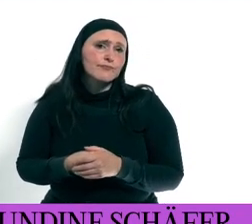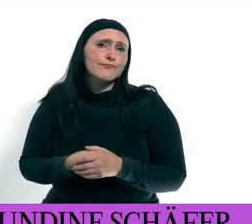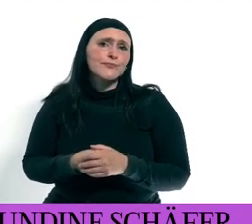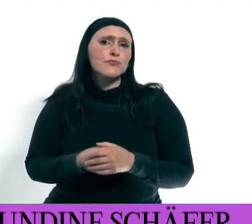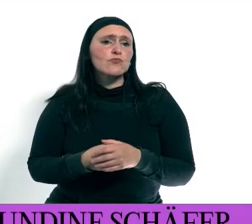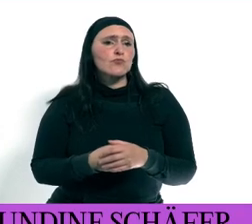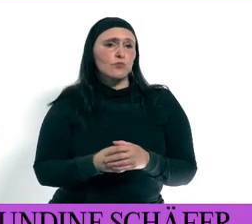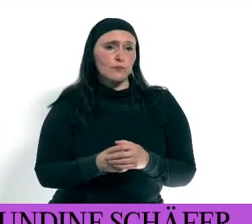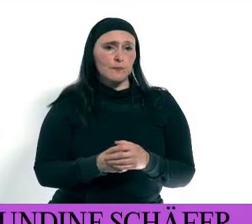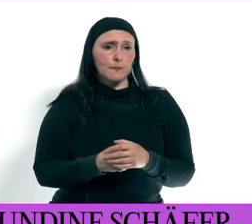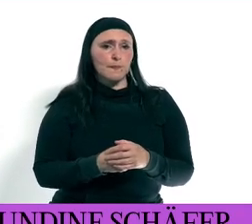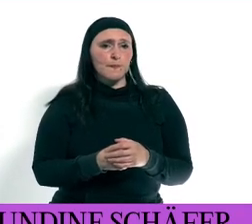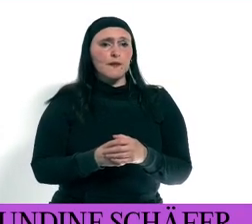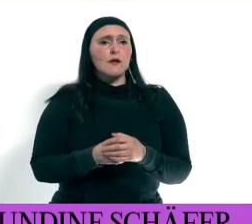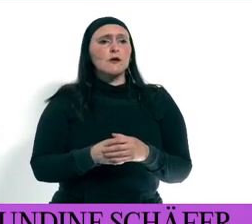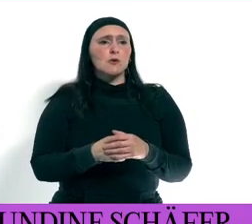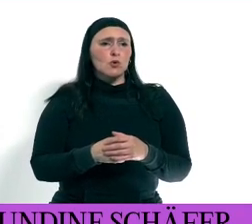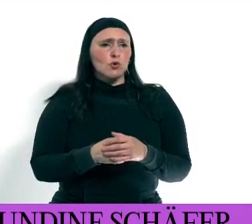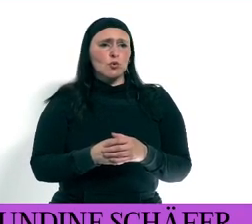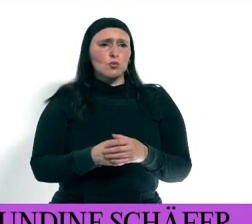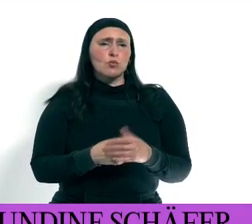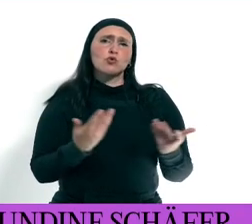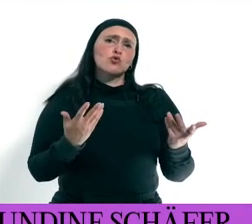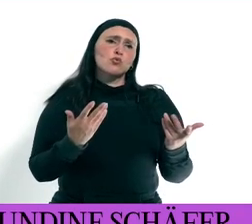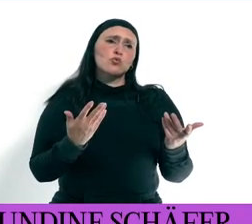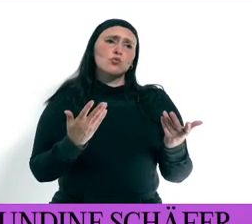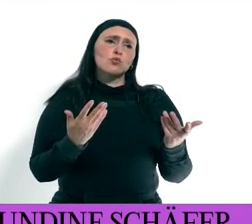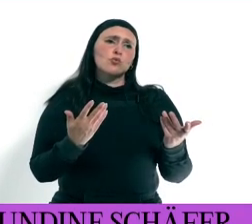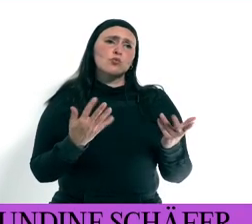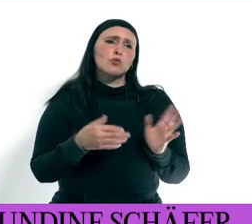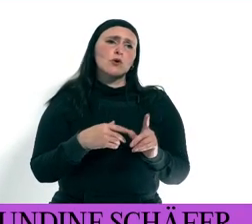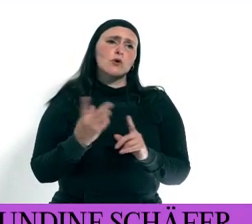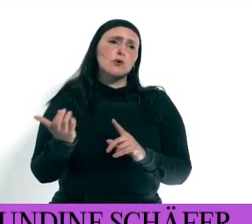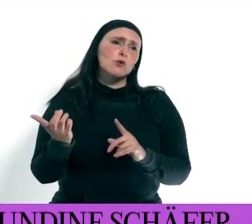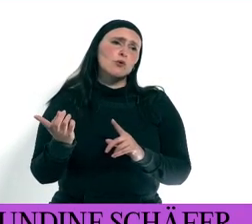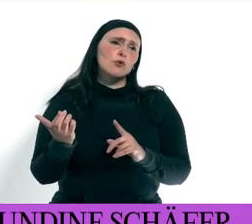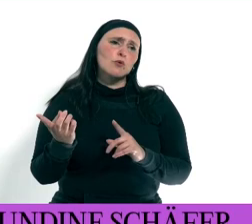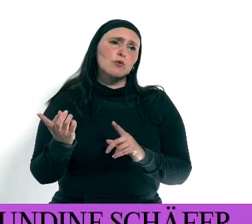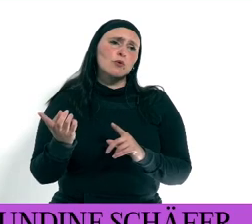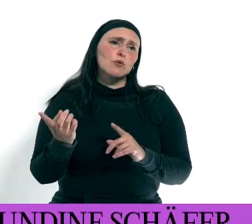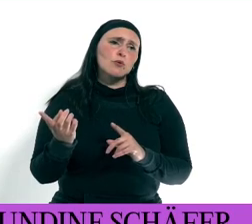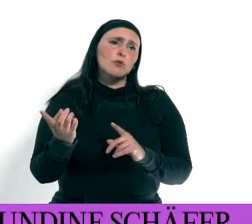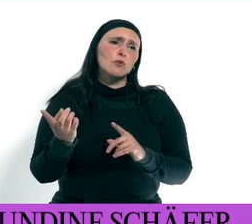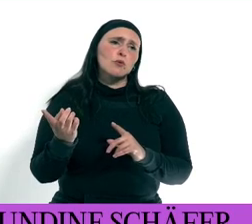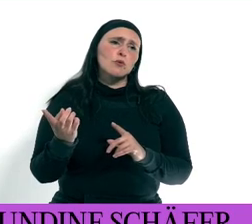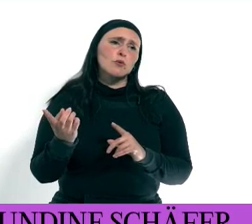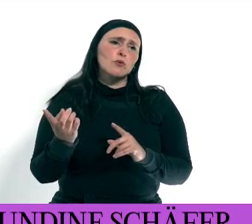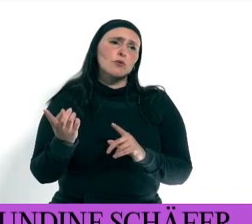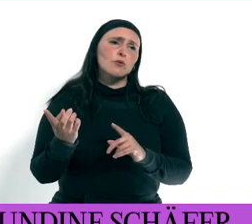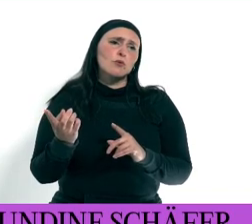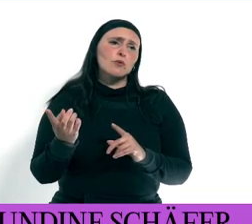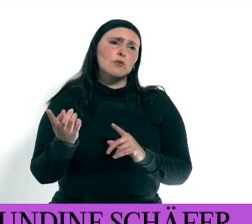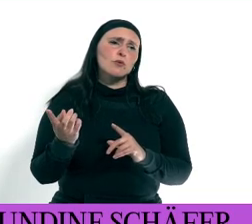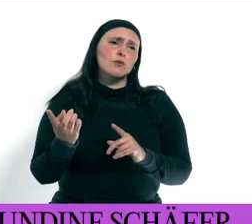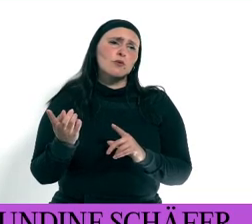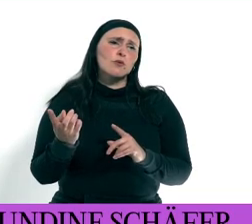maybe 15 years ago, right? Berlin? Ja, das ist richtig, was Matthias gerade